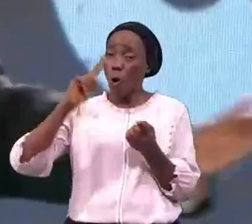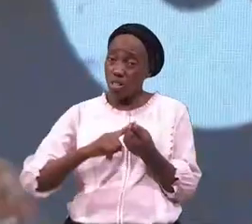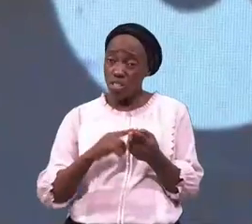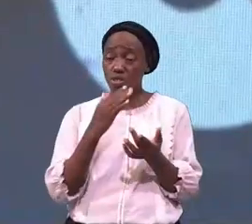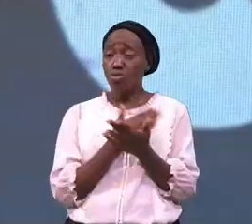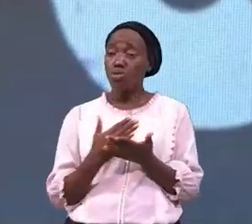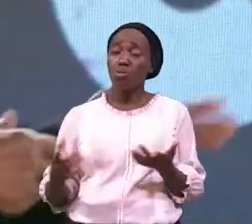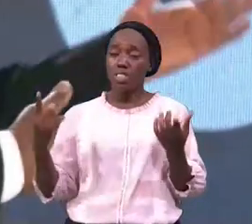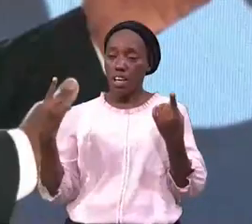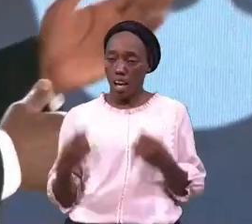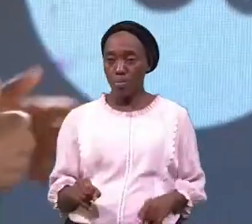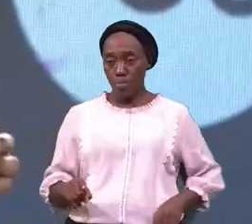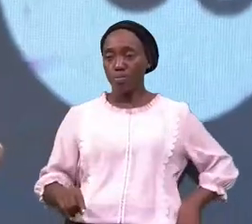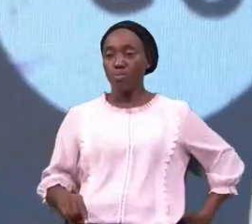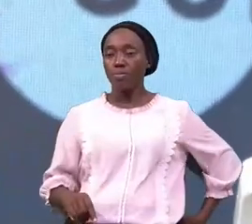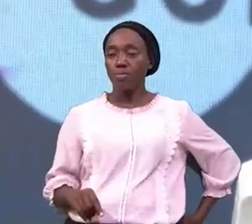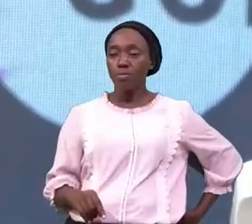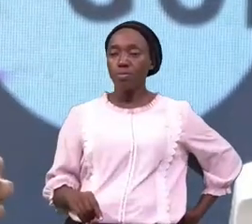produise.